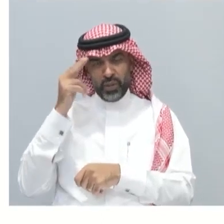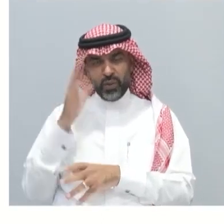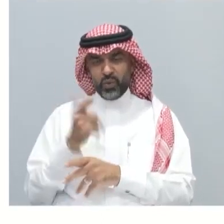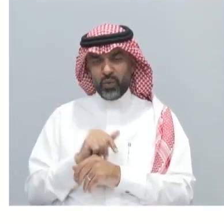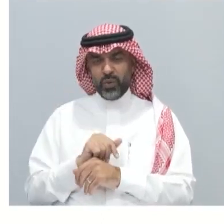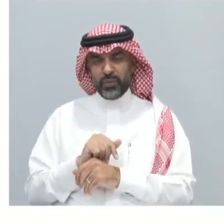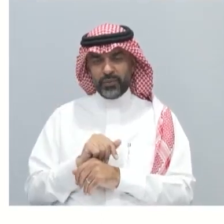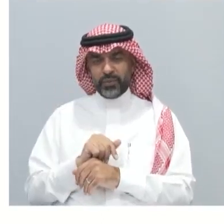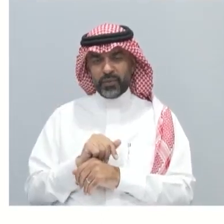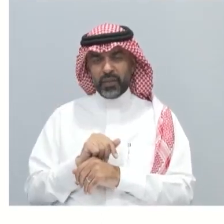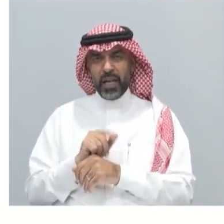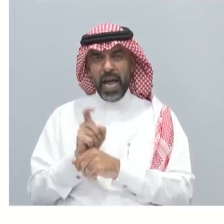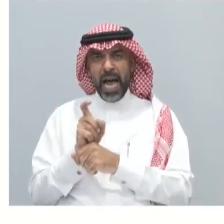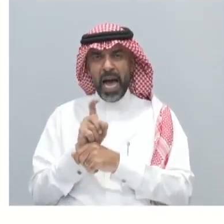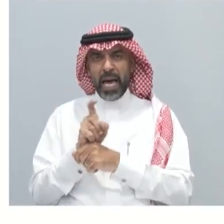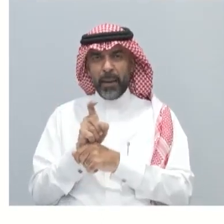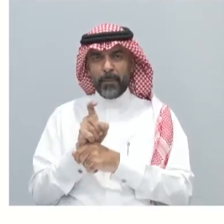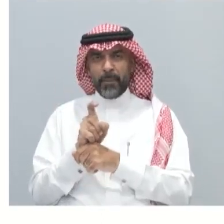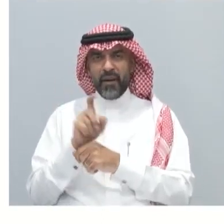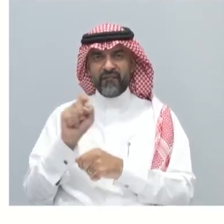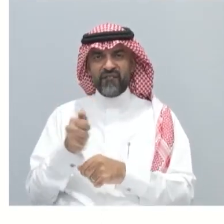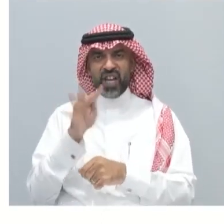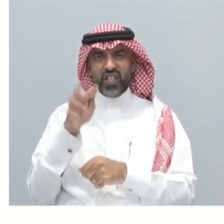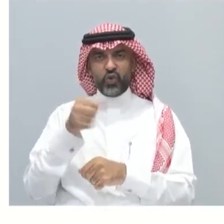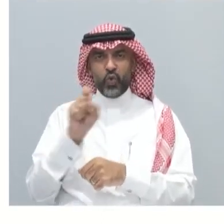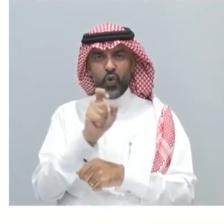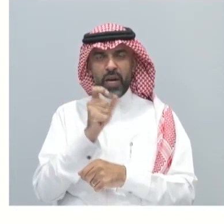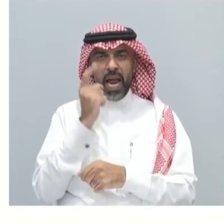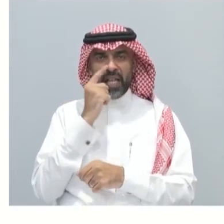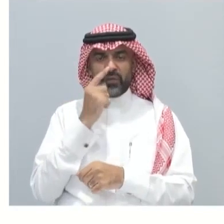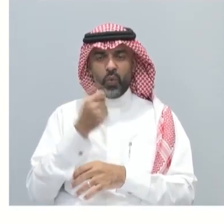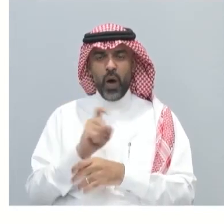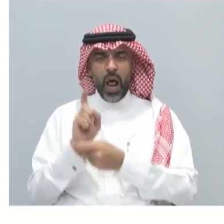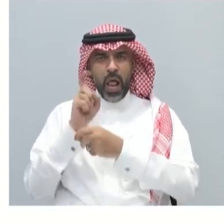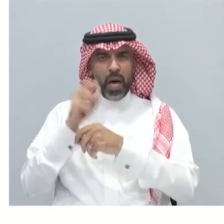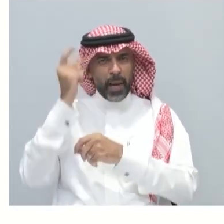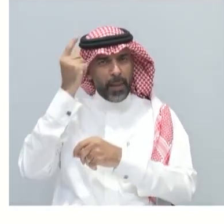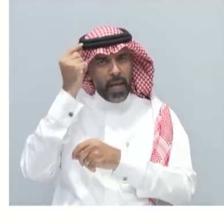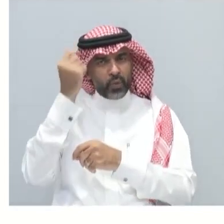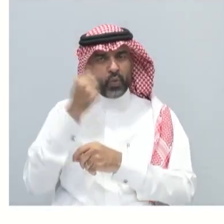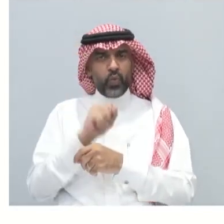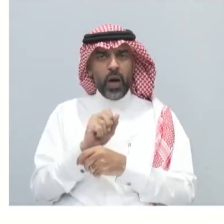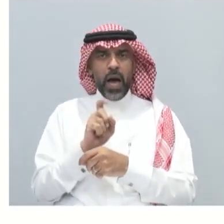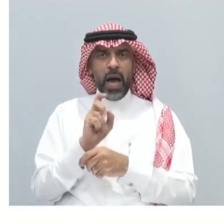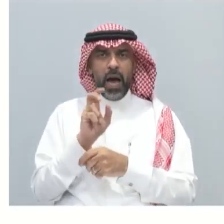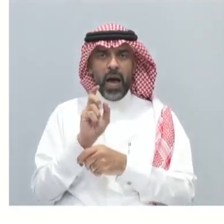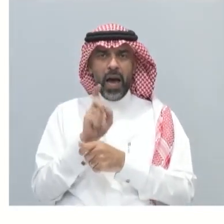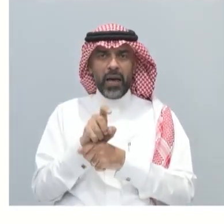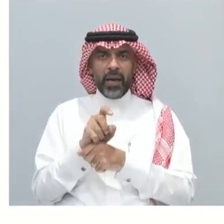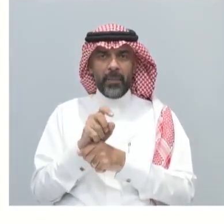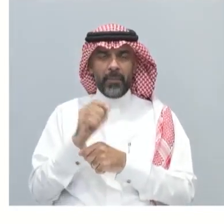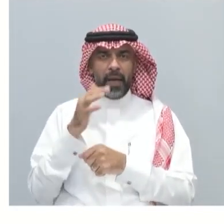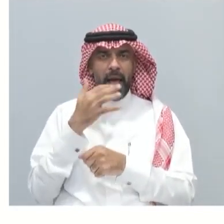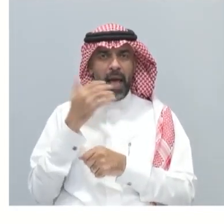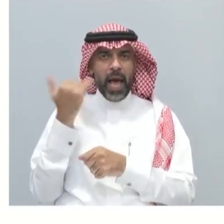المملكه عقرب فاشون الاصفر والعقرب الاسود والعقرب الجزار والعقرب العربي